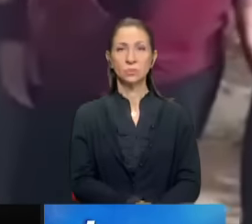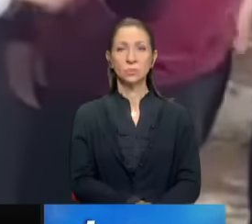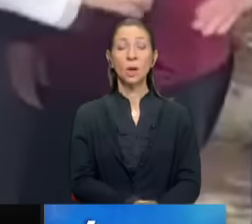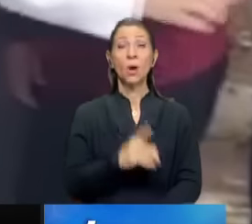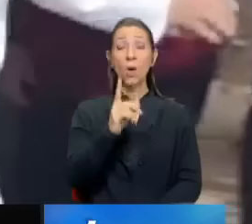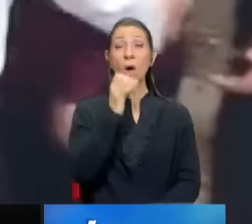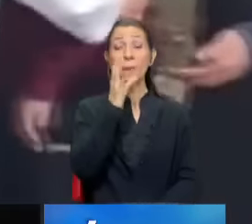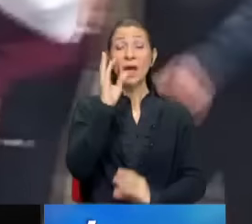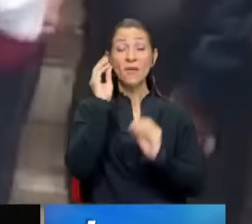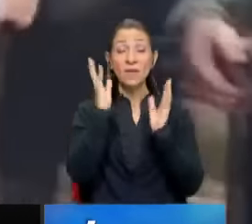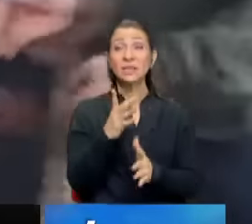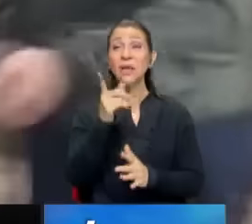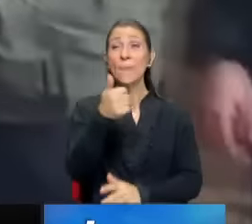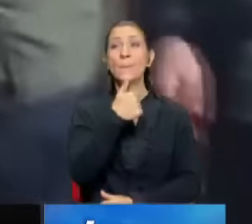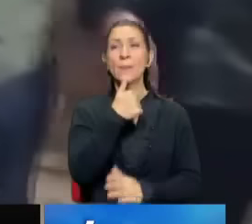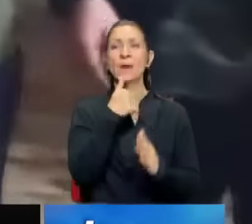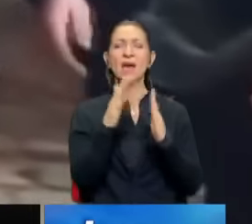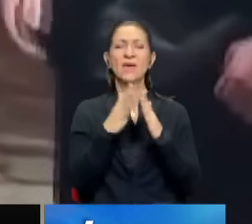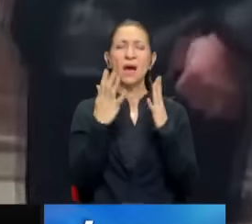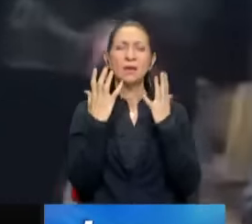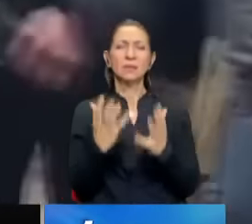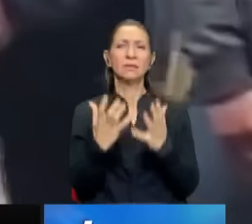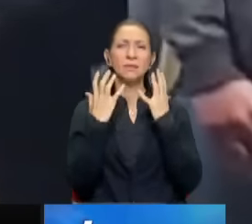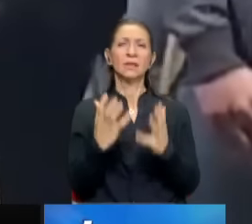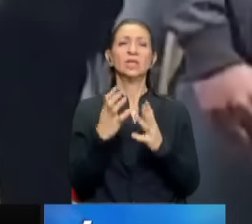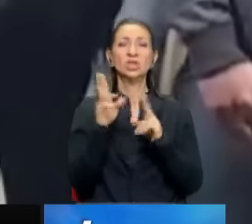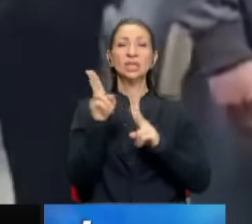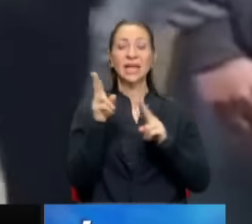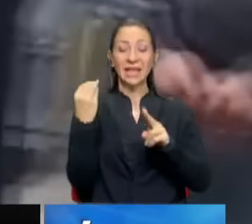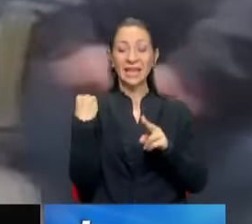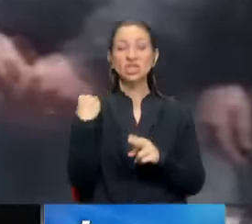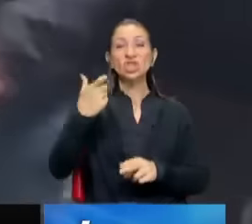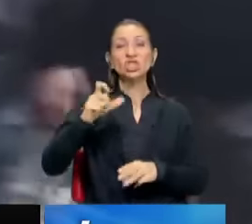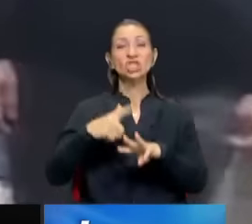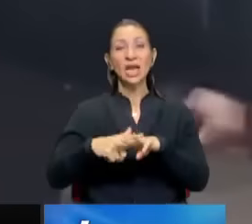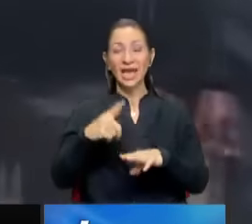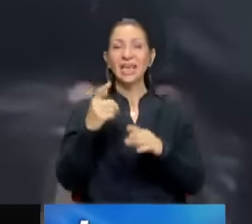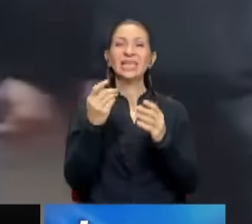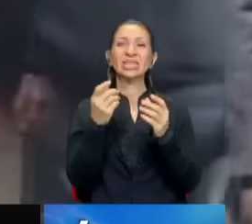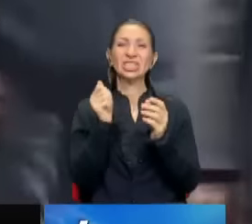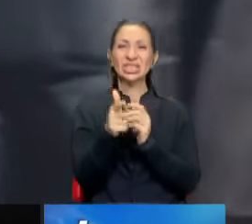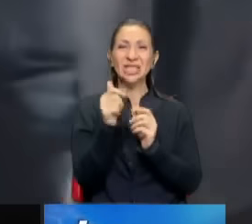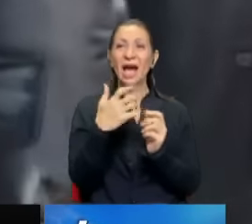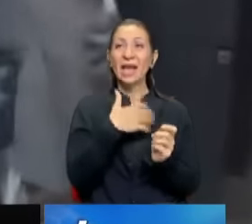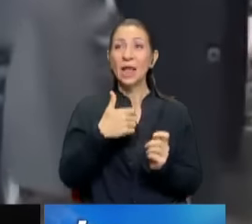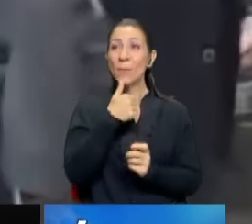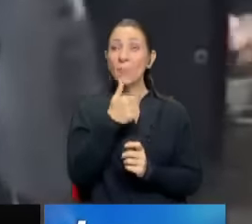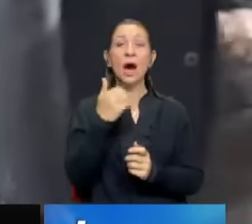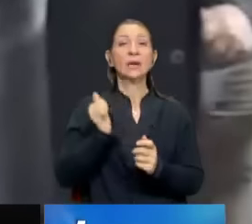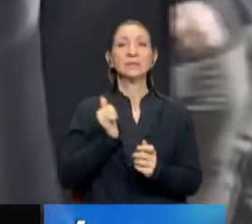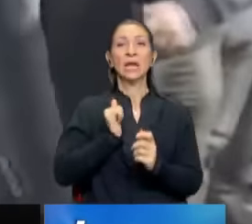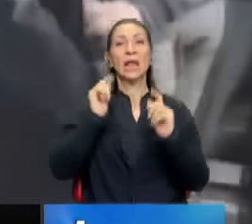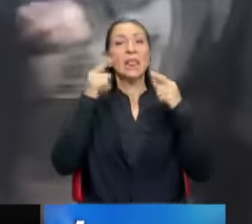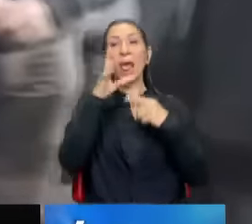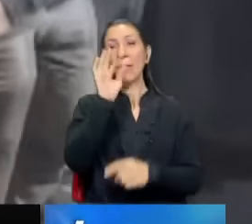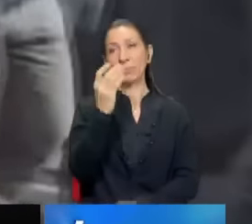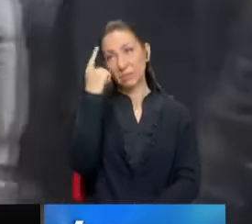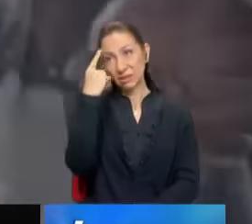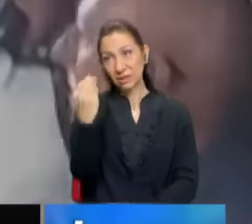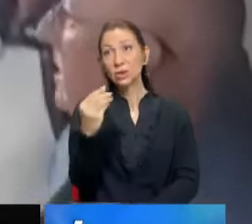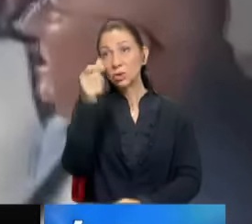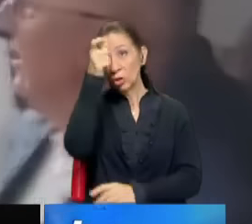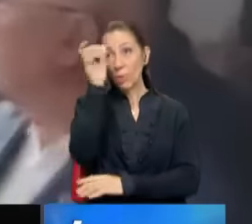O haber en çok da şehidin baba ocağını yaktı. Çanakkale'nin Yenice ilçesinde yaşayan anne babasına acı haberi askeri yetkililer verdi. Şehit